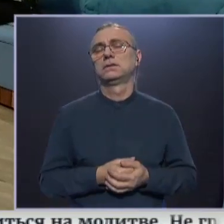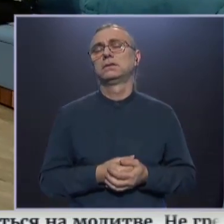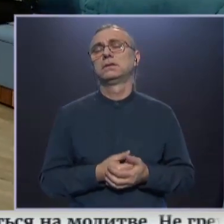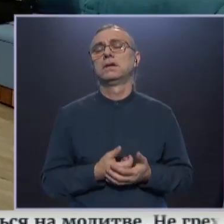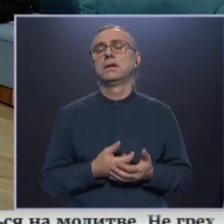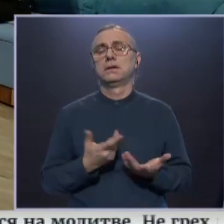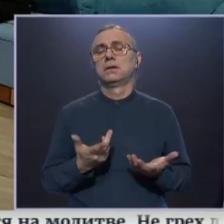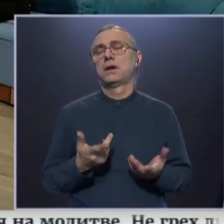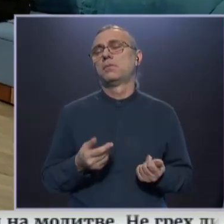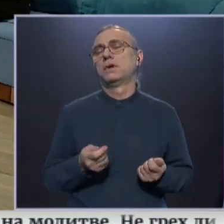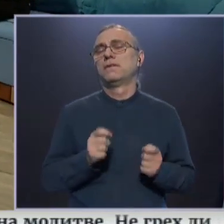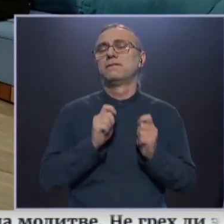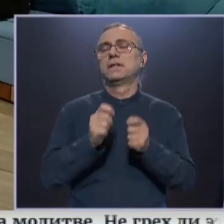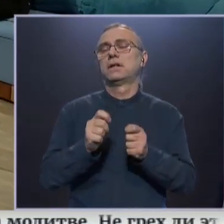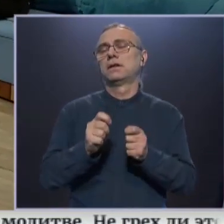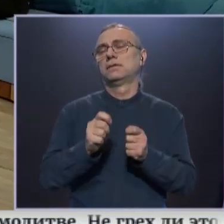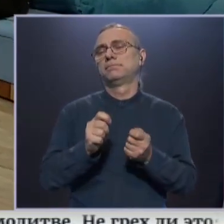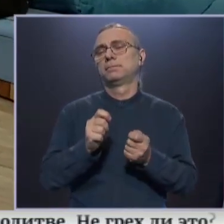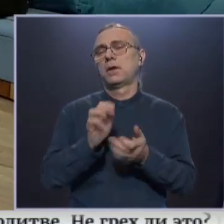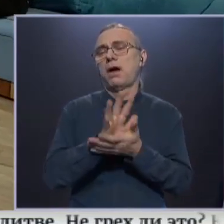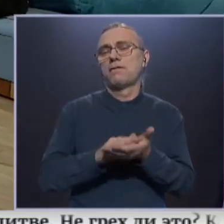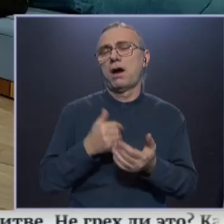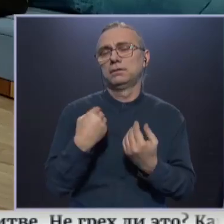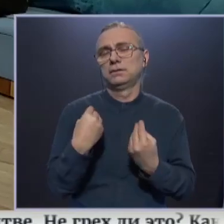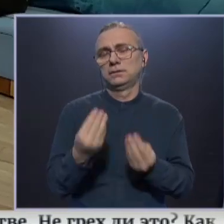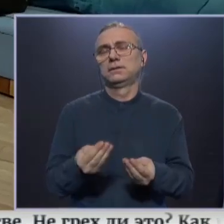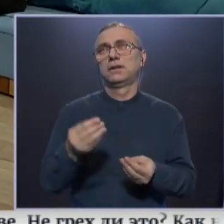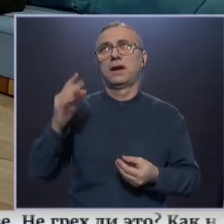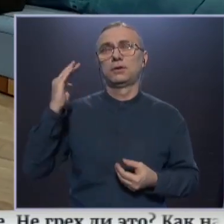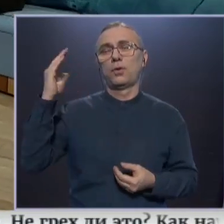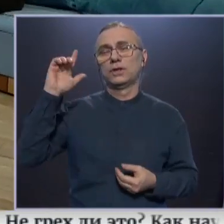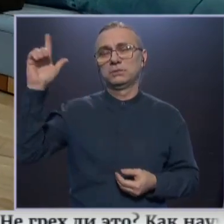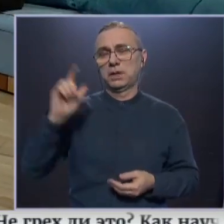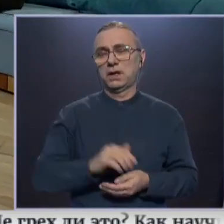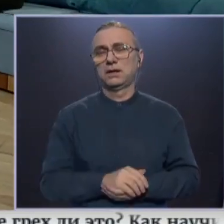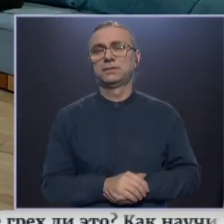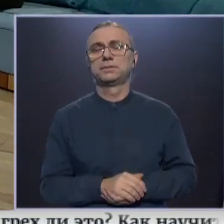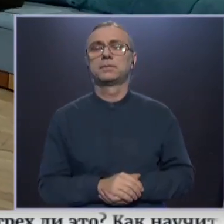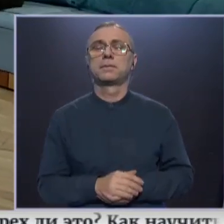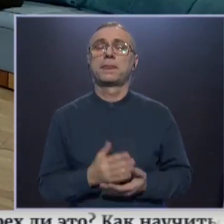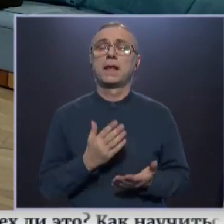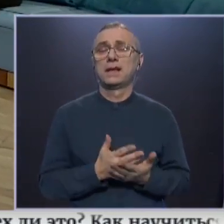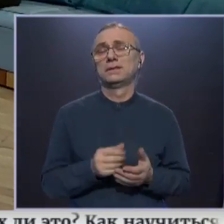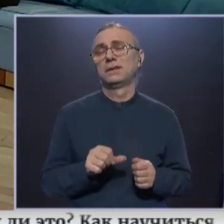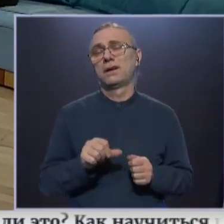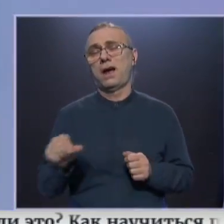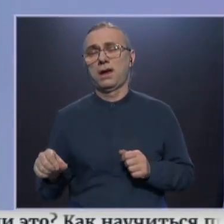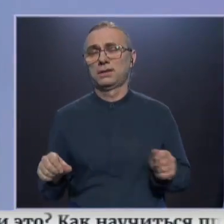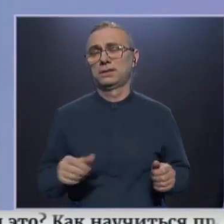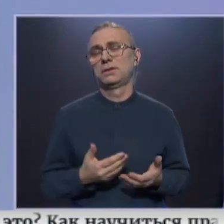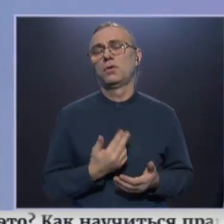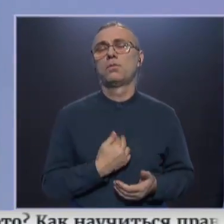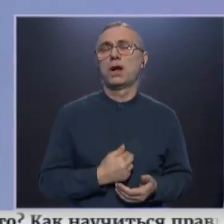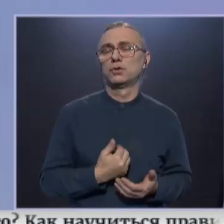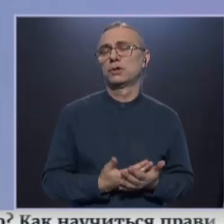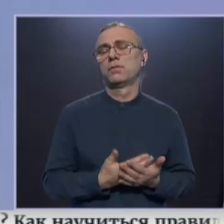сути, прощения на исповедь. Поэтому здесь, конечно, вот две такие изумительные крайности двух батюшек. То, что батюшка,